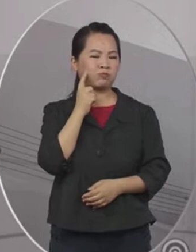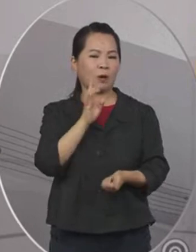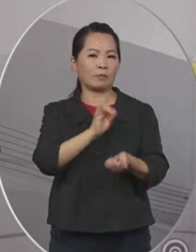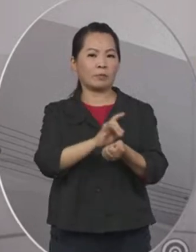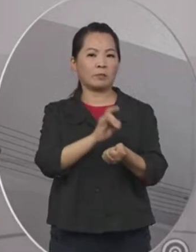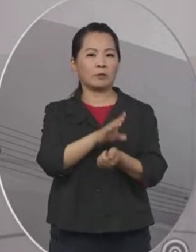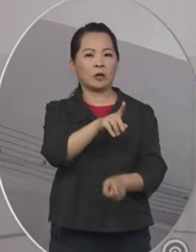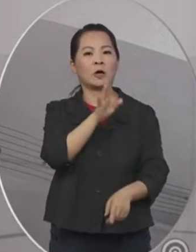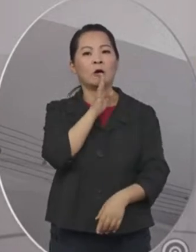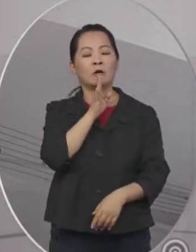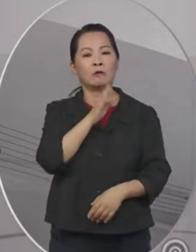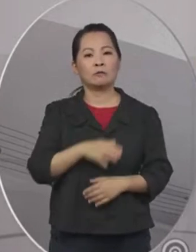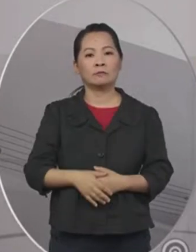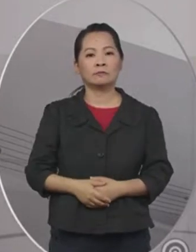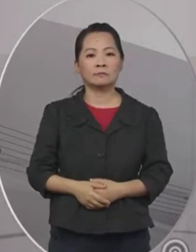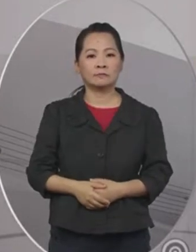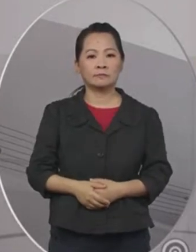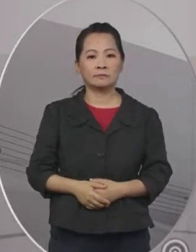子。